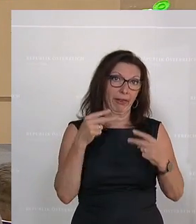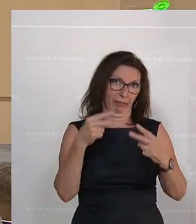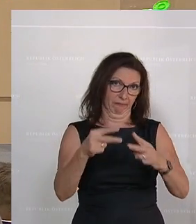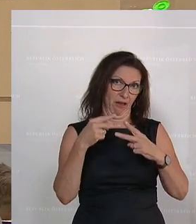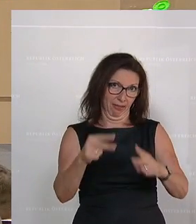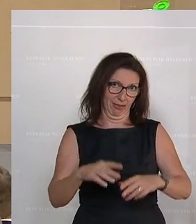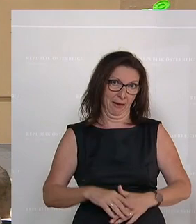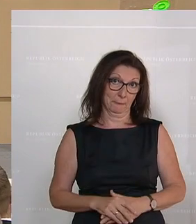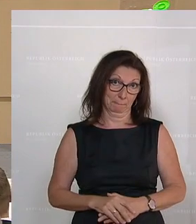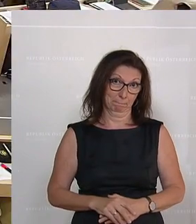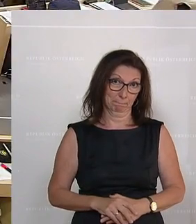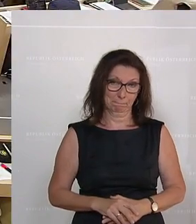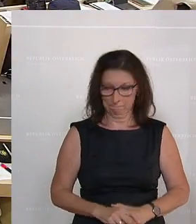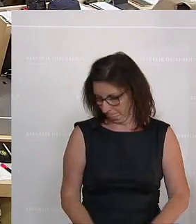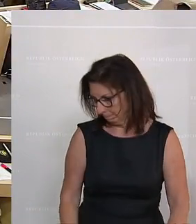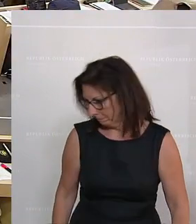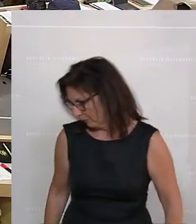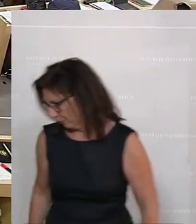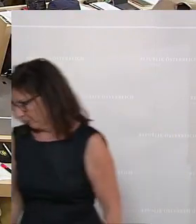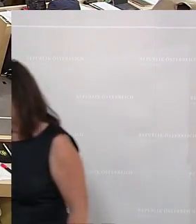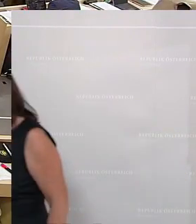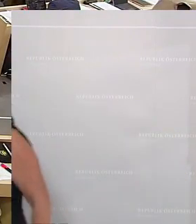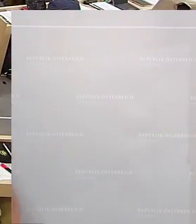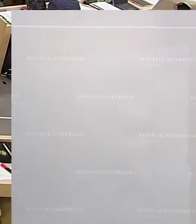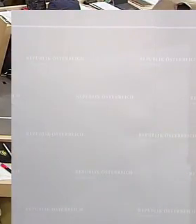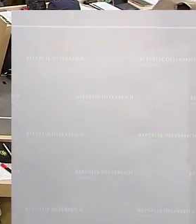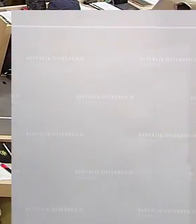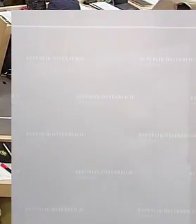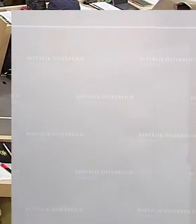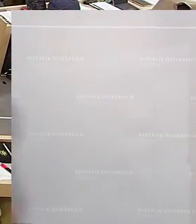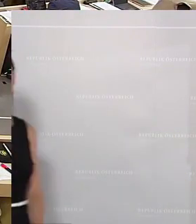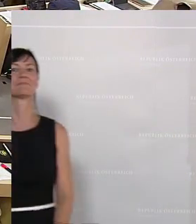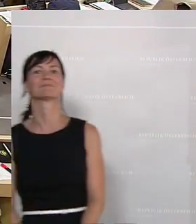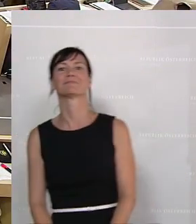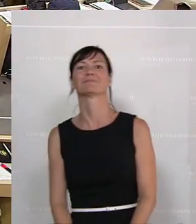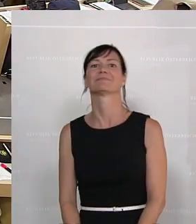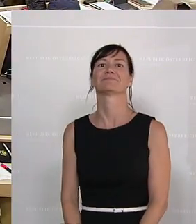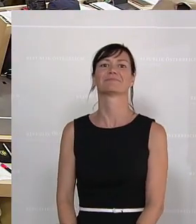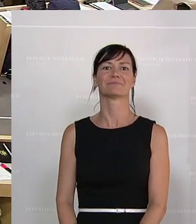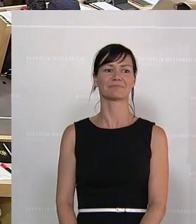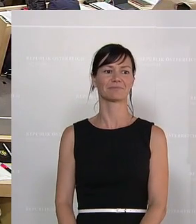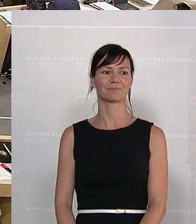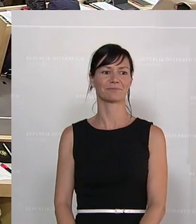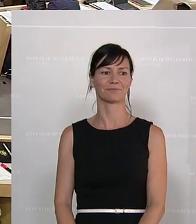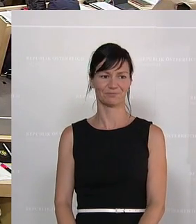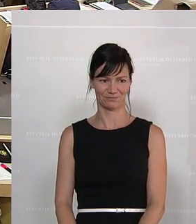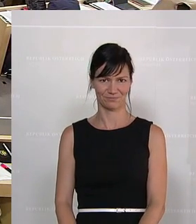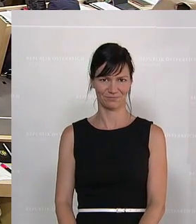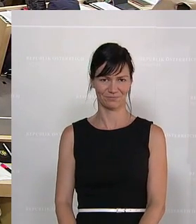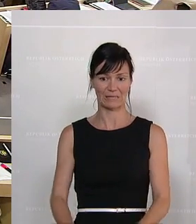die debatte wird jetzt unterbrochen es ist nämlich 15 uhr und jetzt kommt die angekündigte kurzer debatte